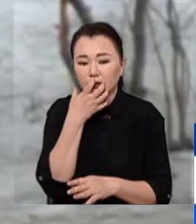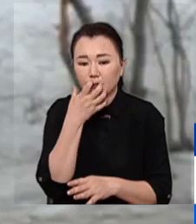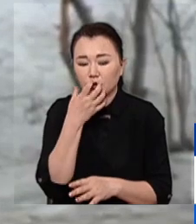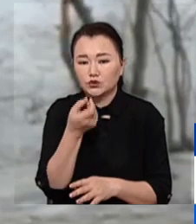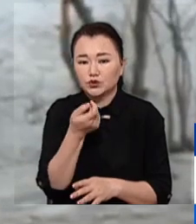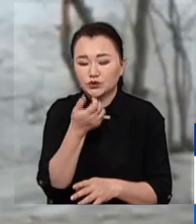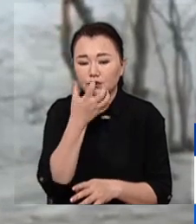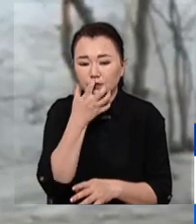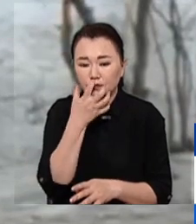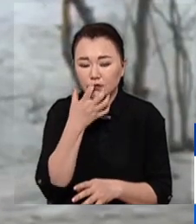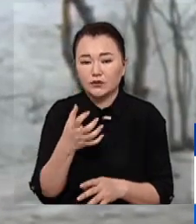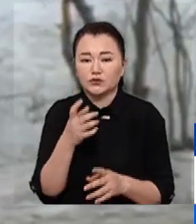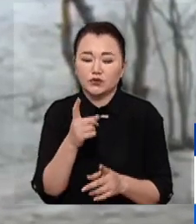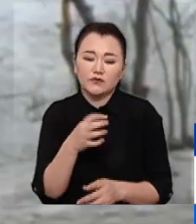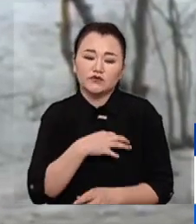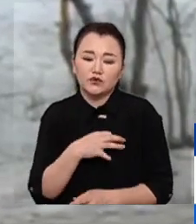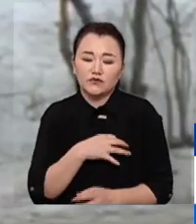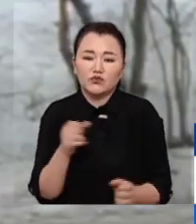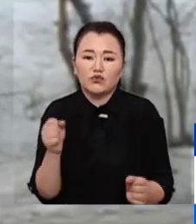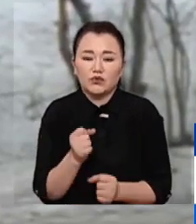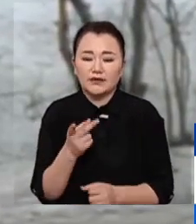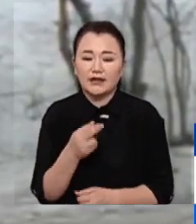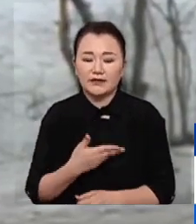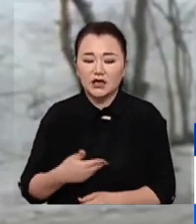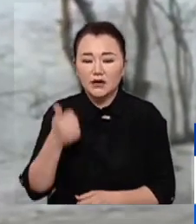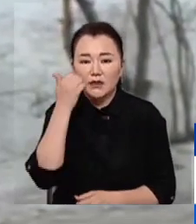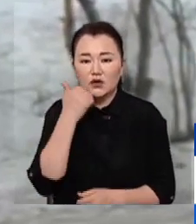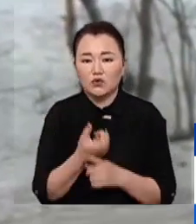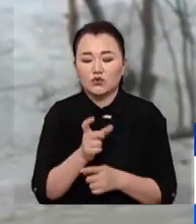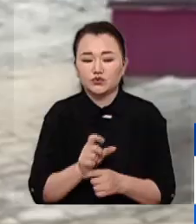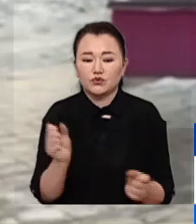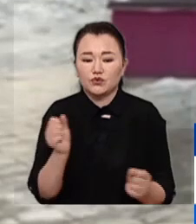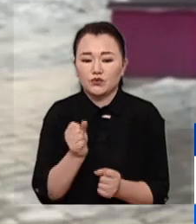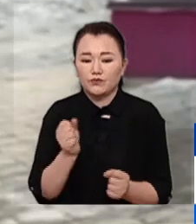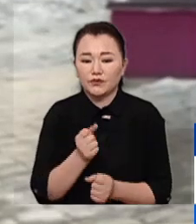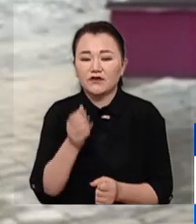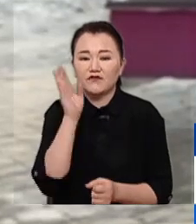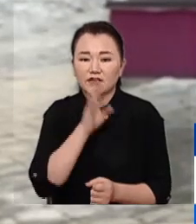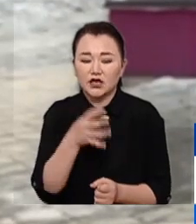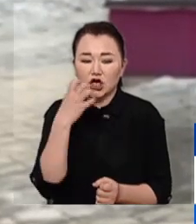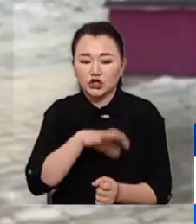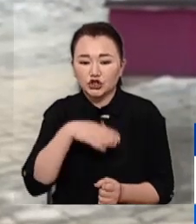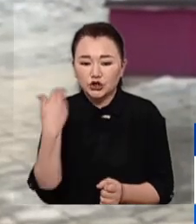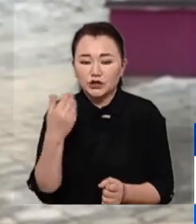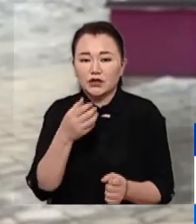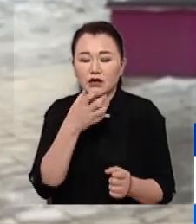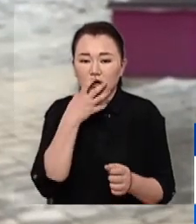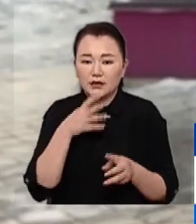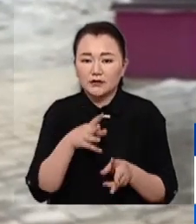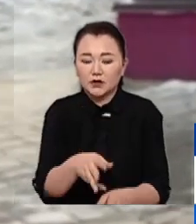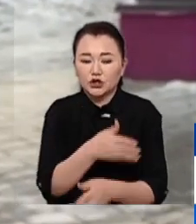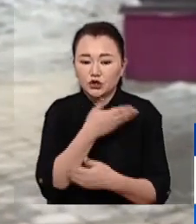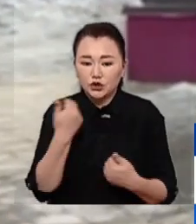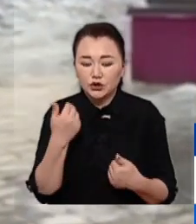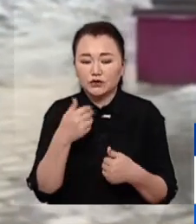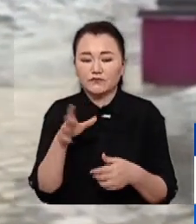чуть-чуть потеплее, но все равно холодно. Для нас, пожилых, очень холодно. Воды горячей нет, отопления нет.